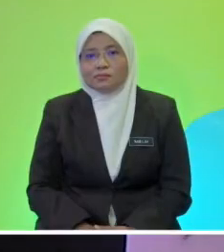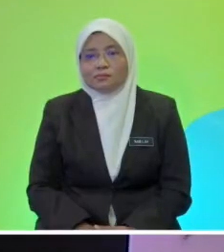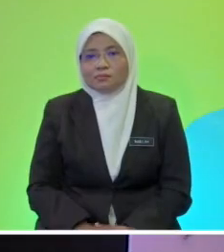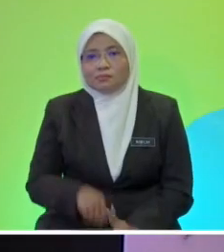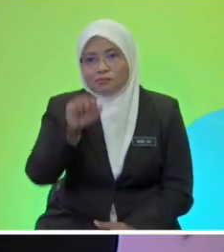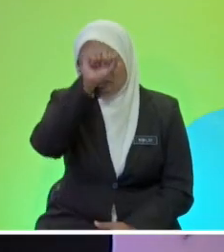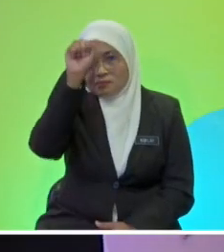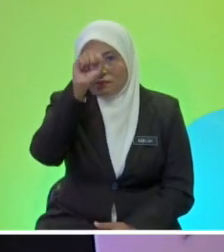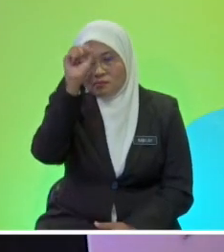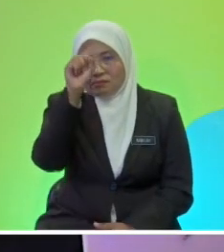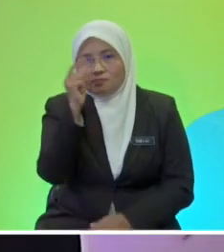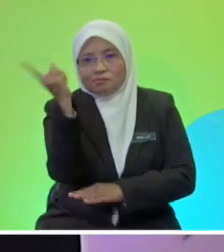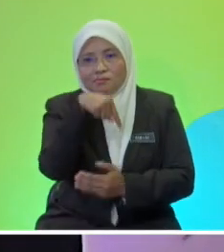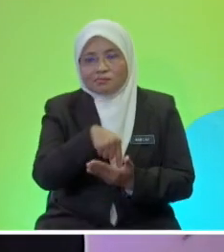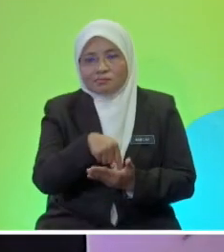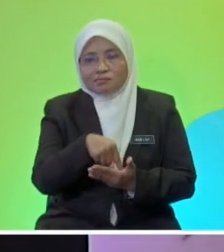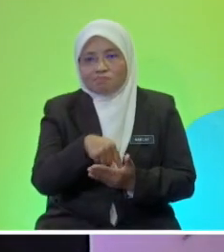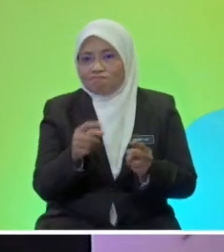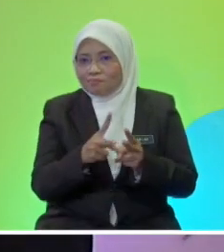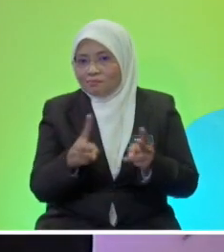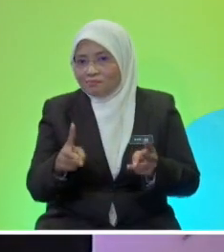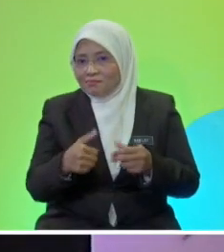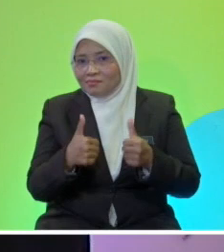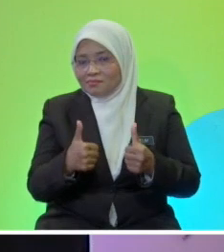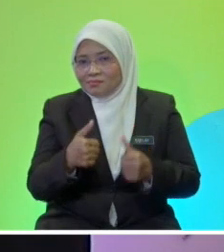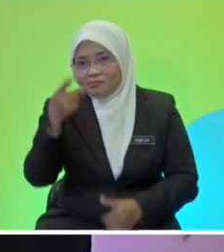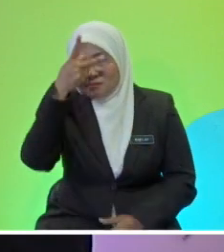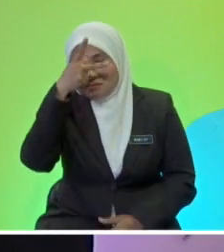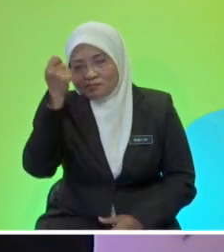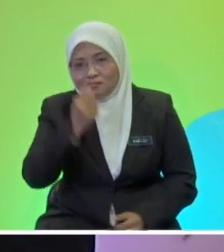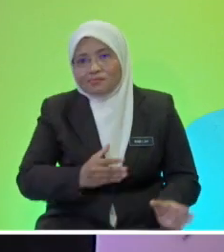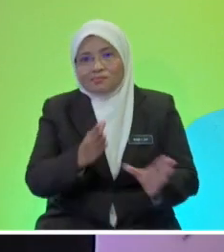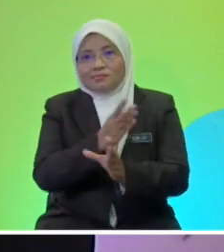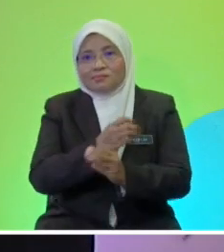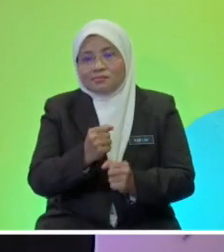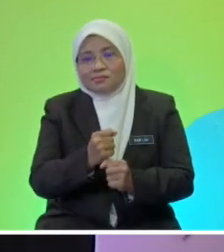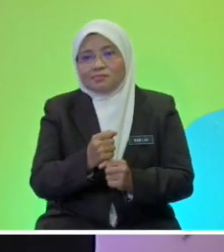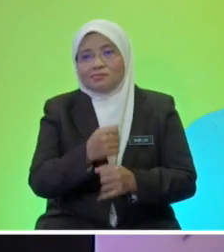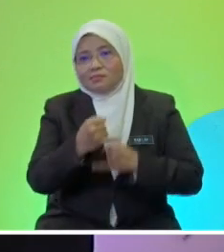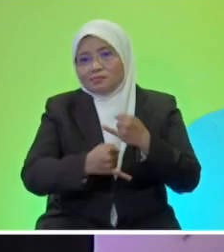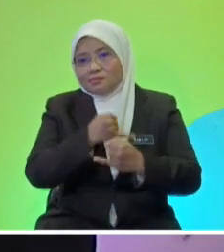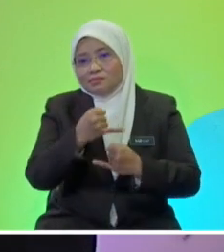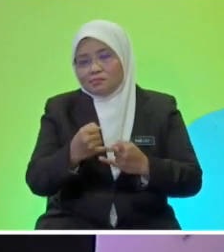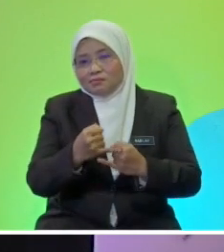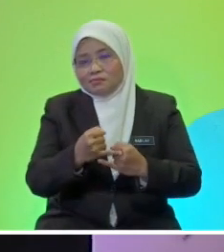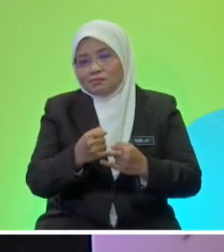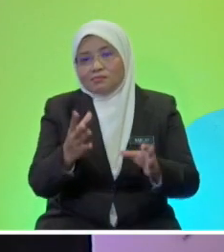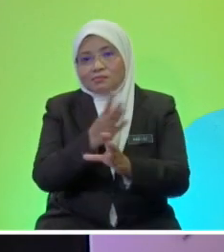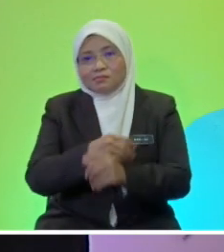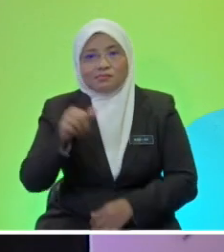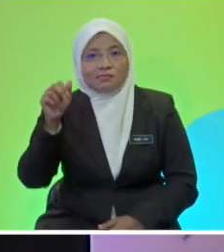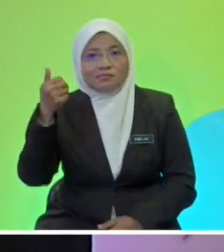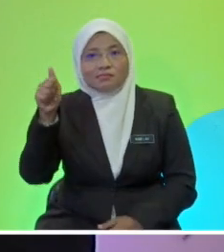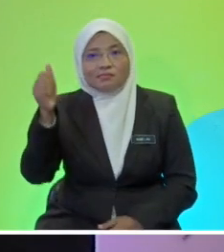sangat membanggakan sangat membanggakan kredition dalam penjara 10/10